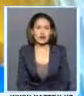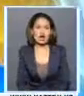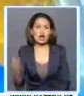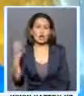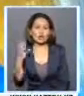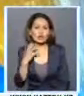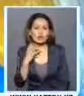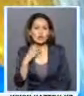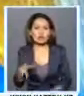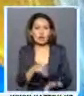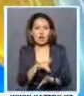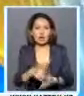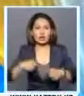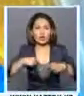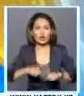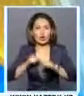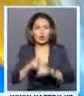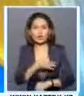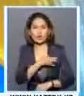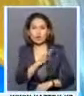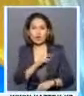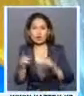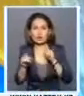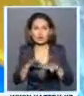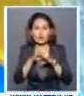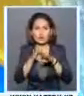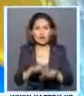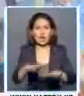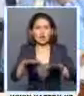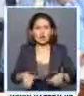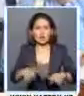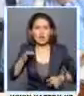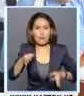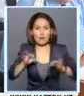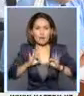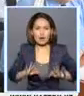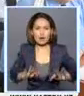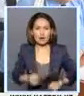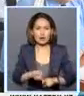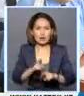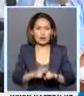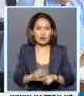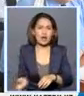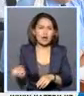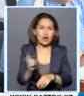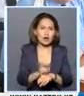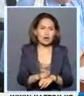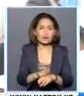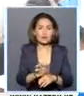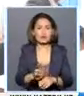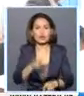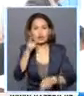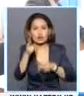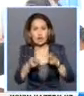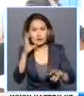Хабарымыз жалғастырамыз. Қызылорданың құқық қорғаушылары ашық есік күнін өткізді. Жергілікті прокурорлар қоғамдық қабылдауға келген әрбір